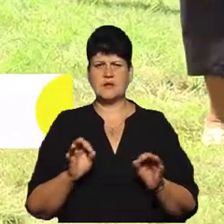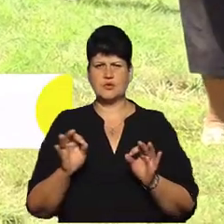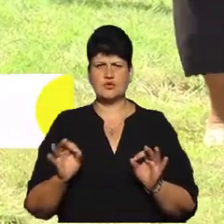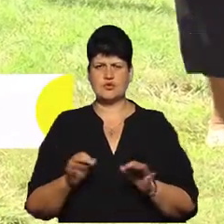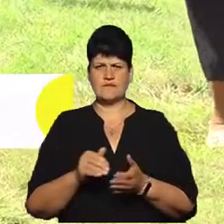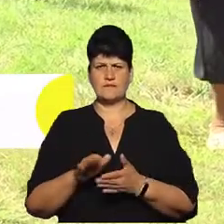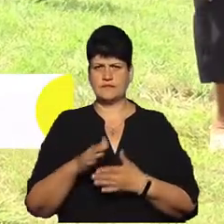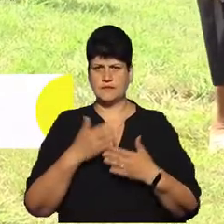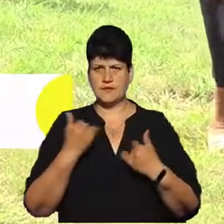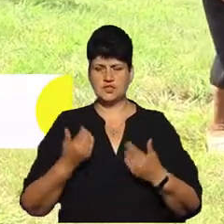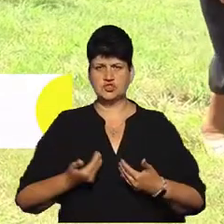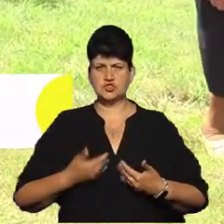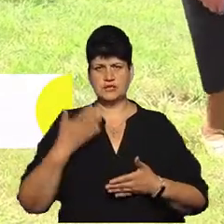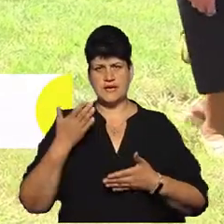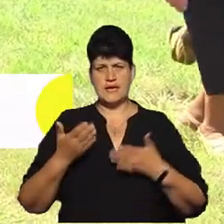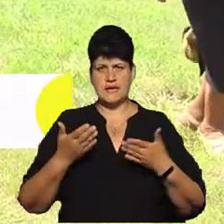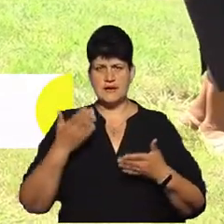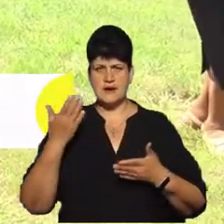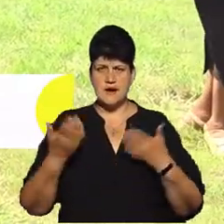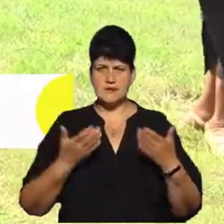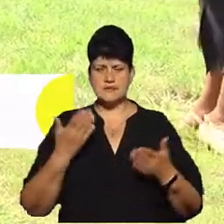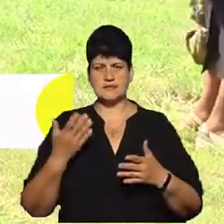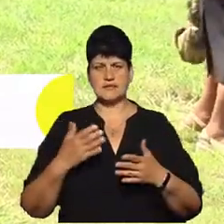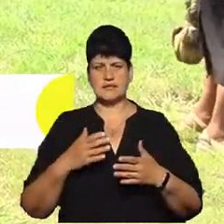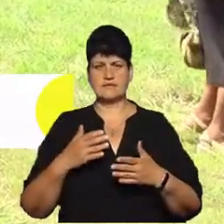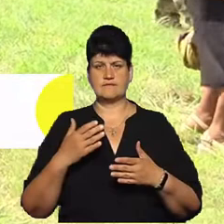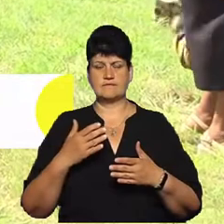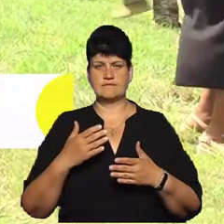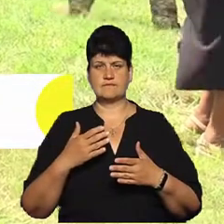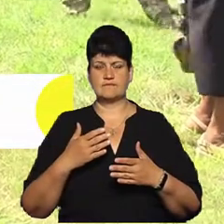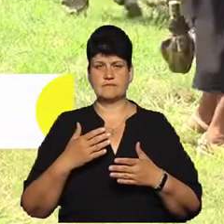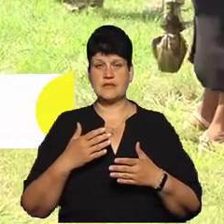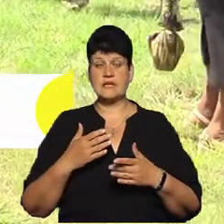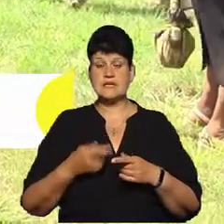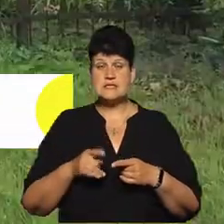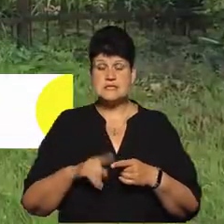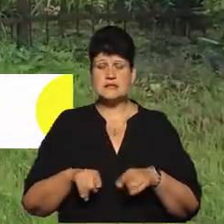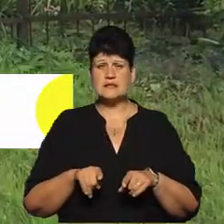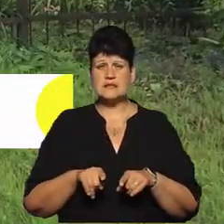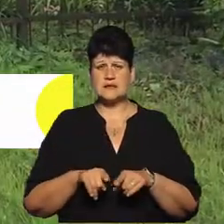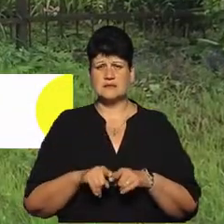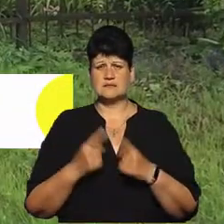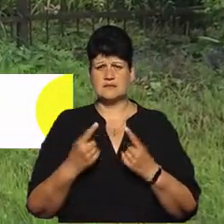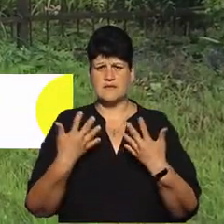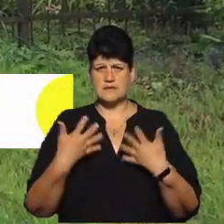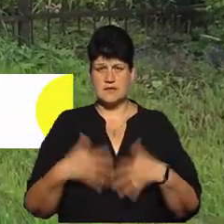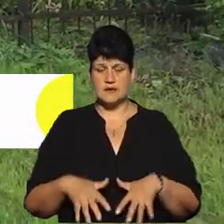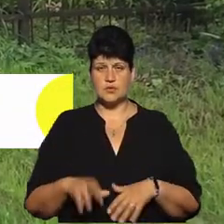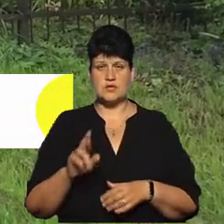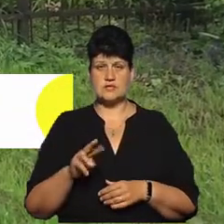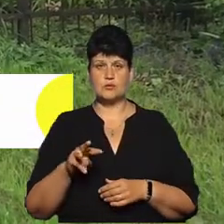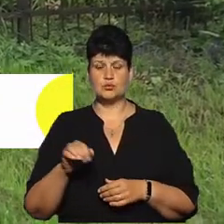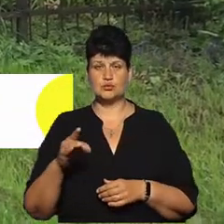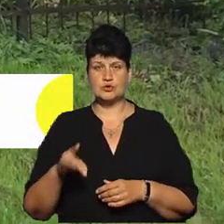відмовив, завжди життєрадісний, веселий. Це було для нас це така втрата. У Ярослава Мудрого залишився